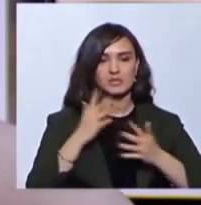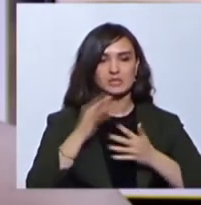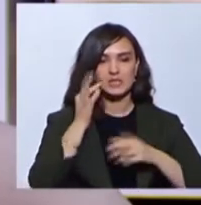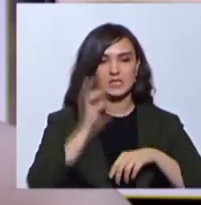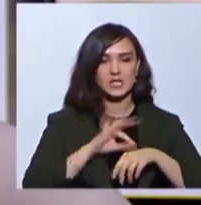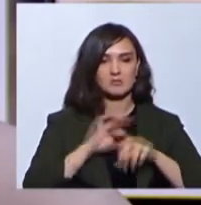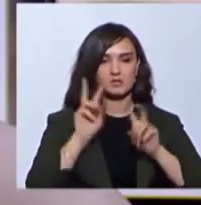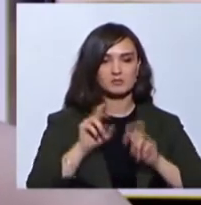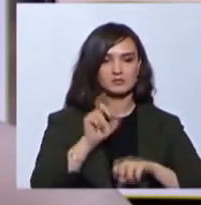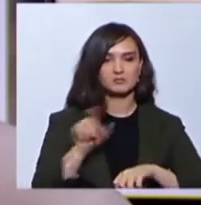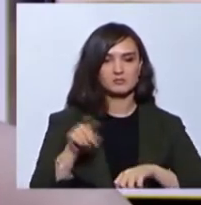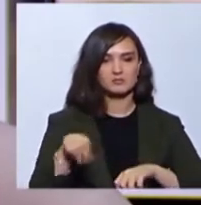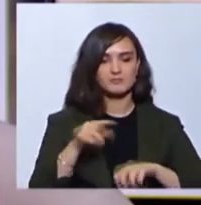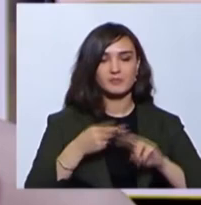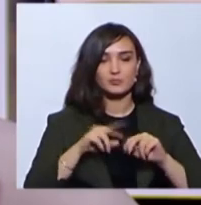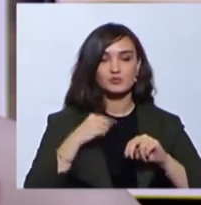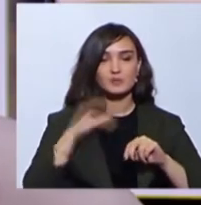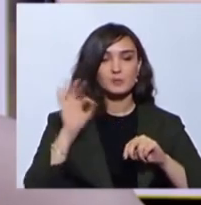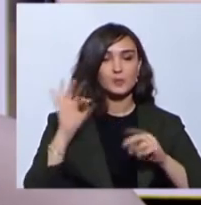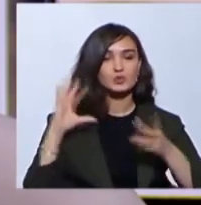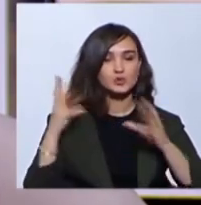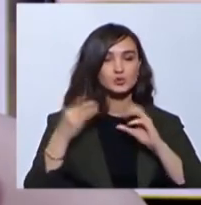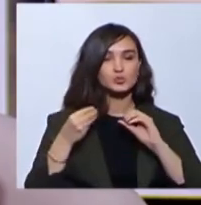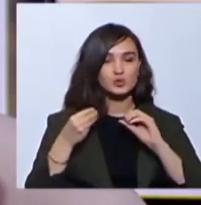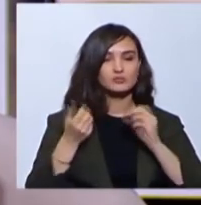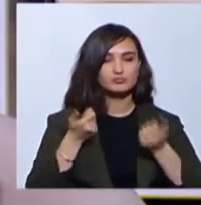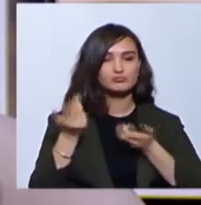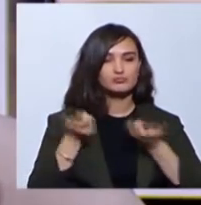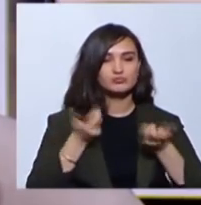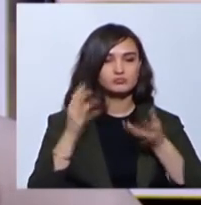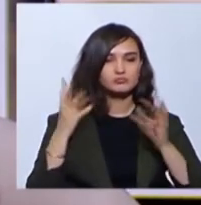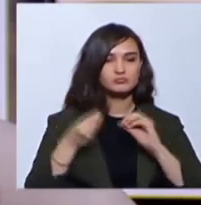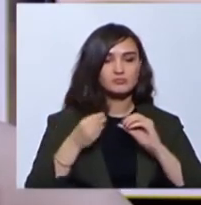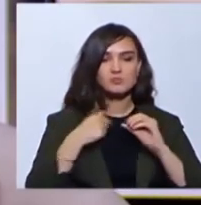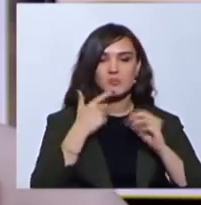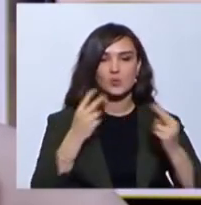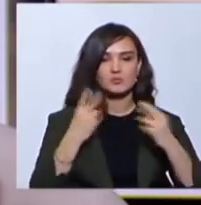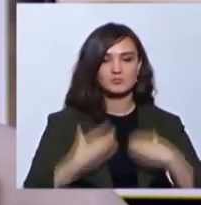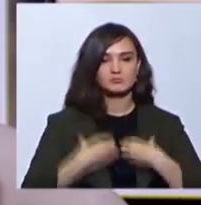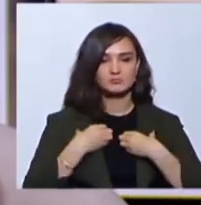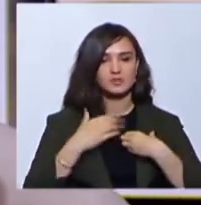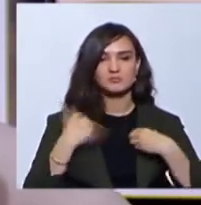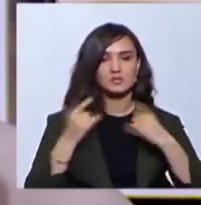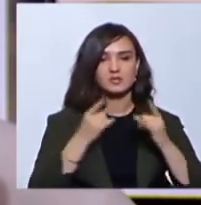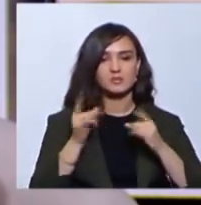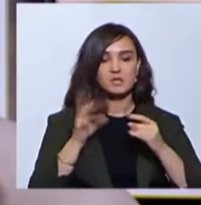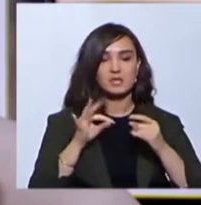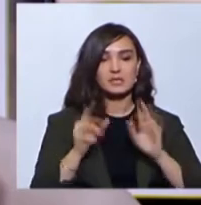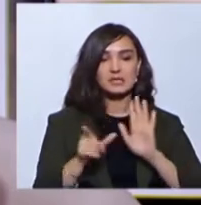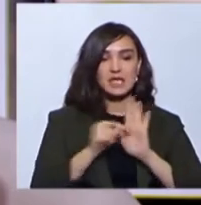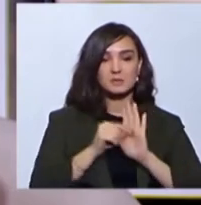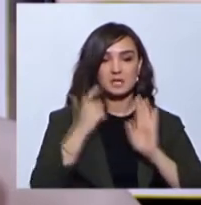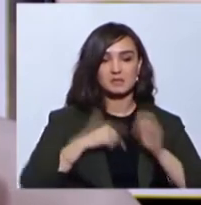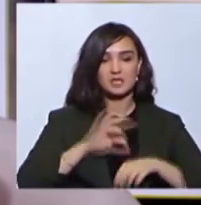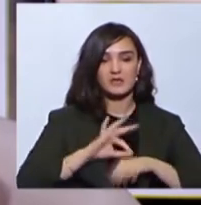დიაბეტის მქონე პირებში. აი ჩვენ სტატისტიკას თუ გადავხედავთ, არ მინდა რა თქმა უნდა ჩვენი მაყურებელი შევაშინოთ, თუმცა თანხლები დაავადებები,